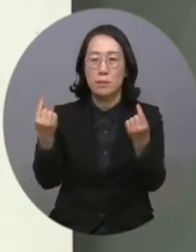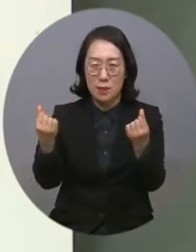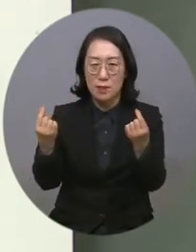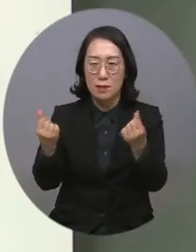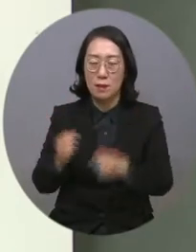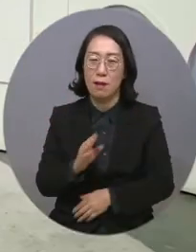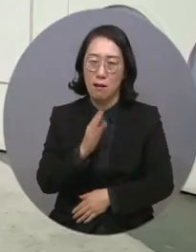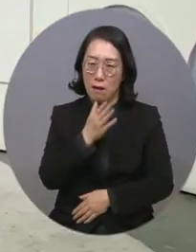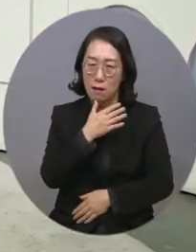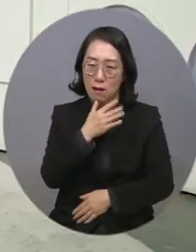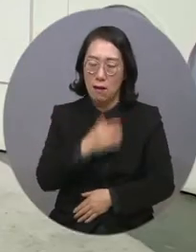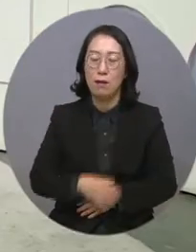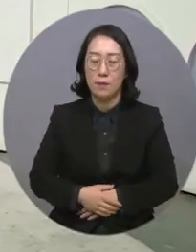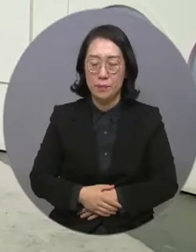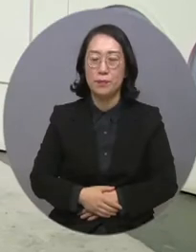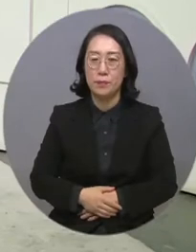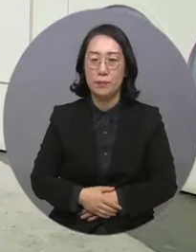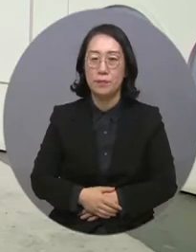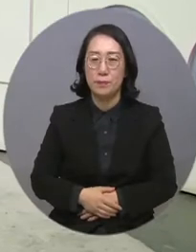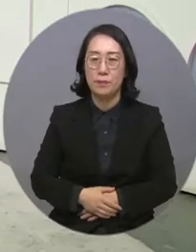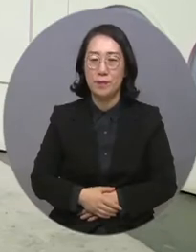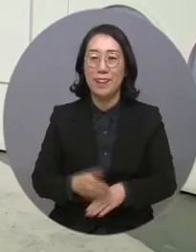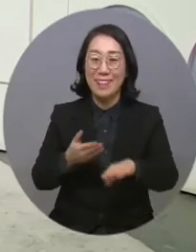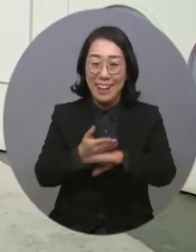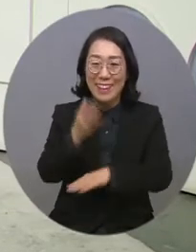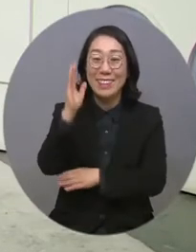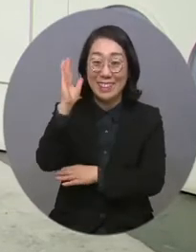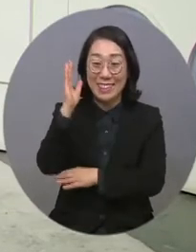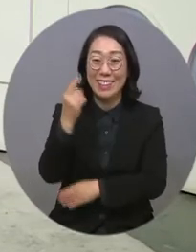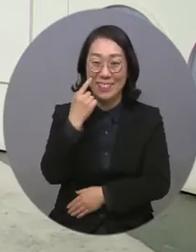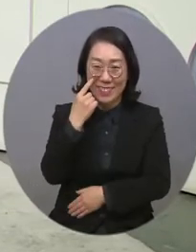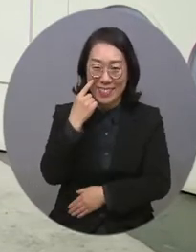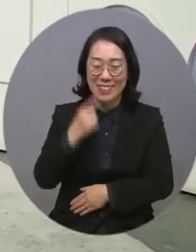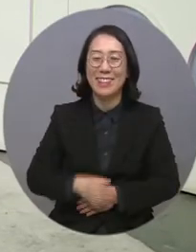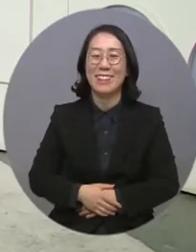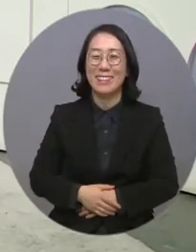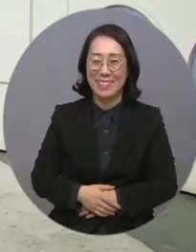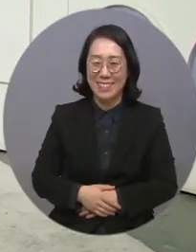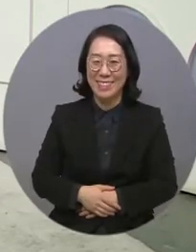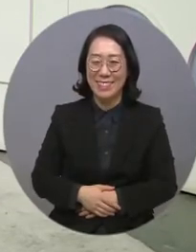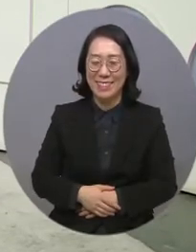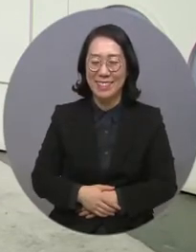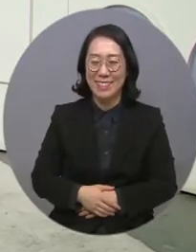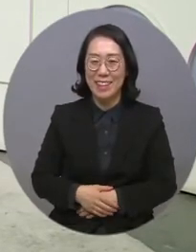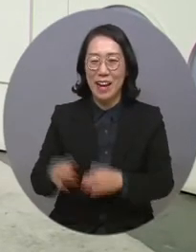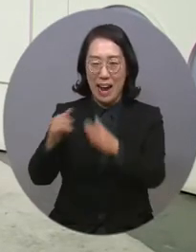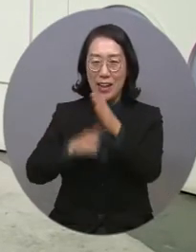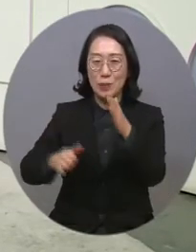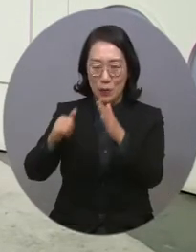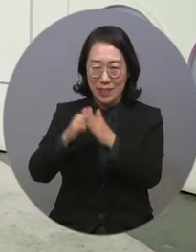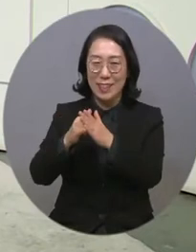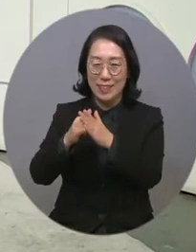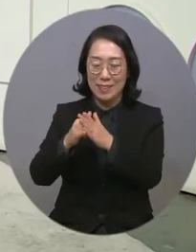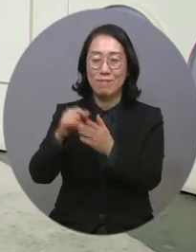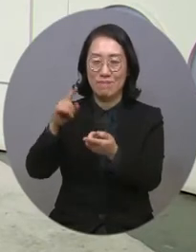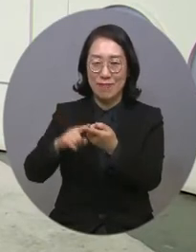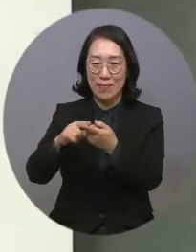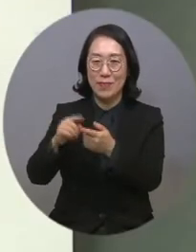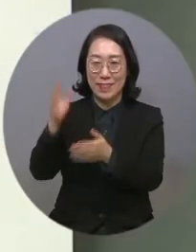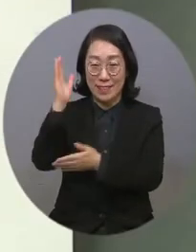그러시구나. 예, 이제 다른 얘기를 좀 해보겠습니다. 예, 예. 이제 집안 얘기는 그 정도 아이, 뭐, 예, 예.